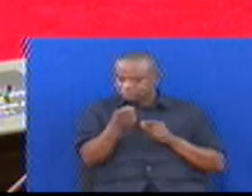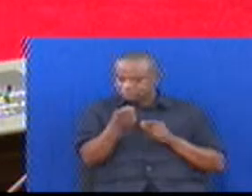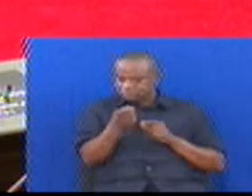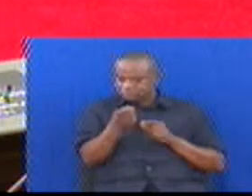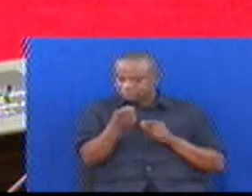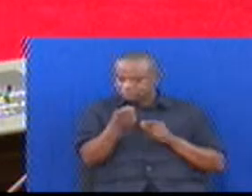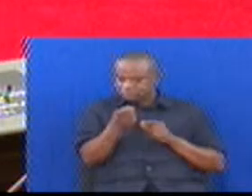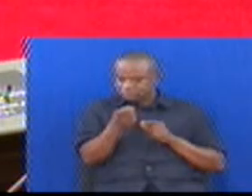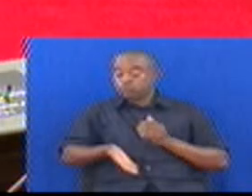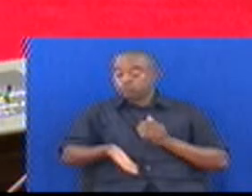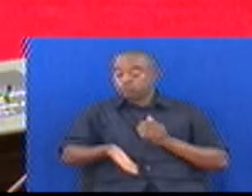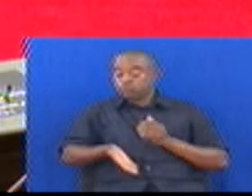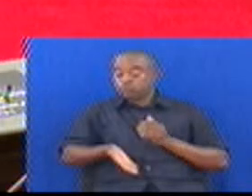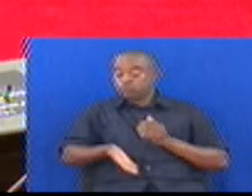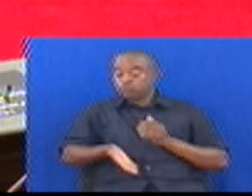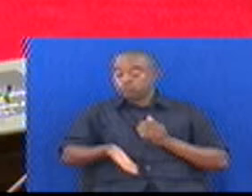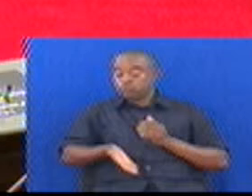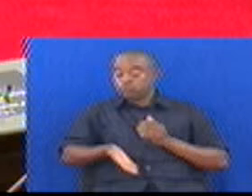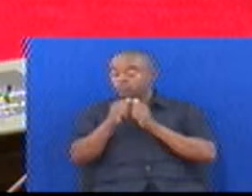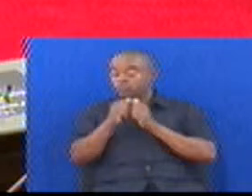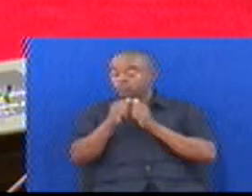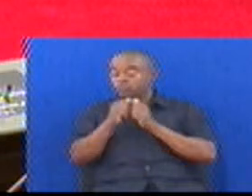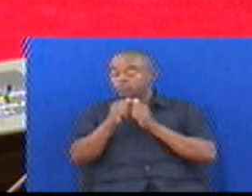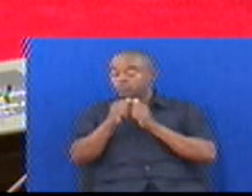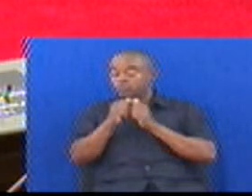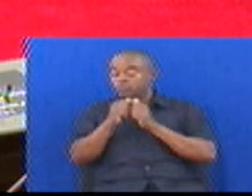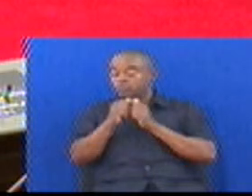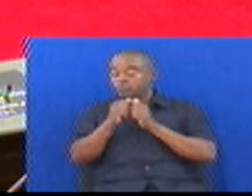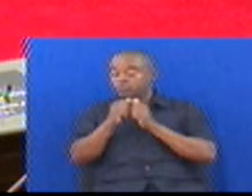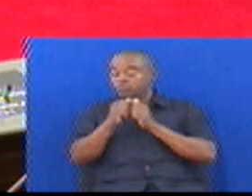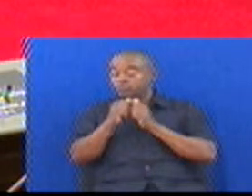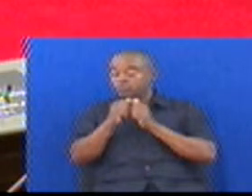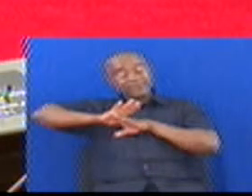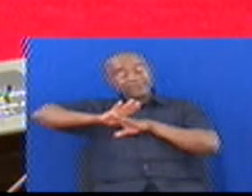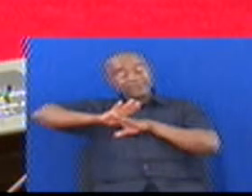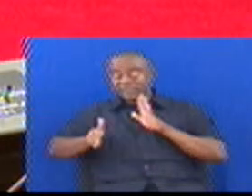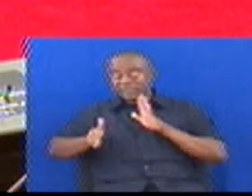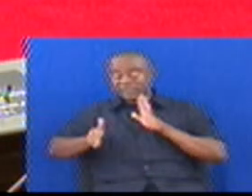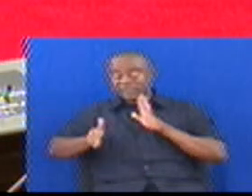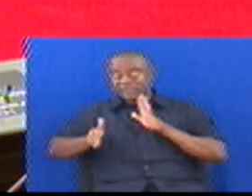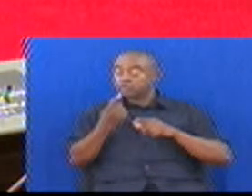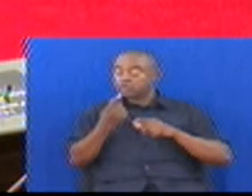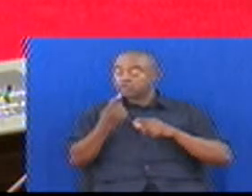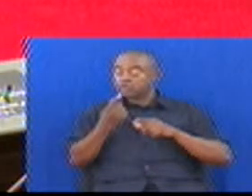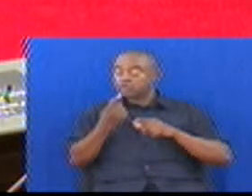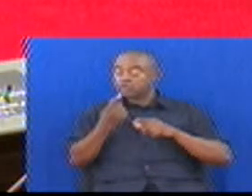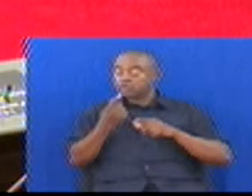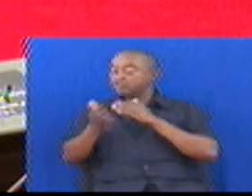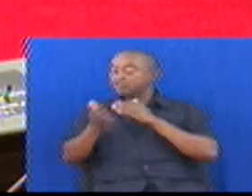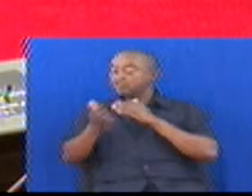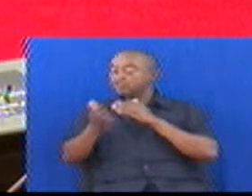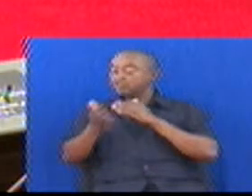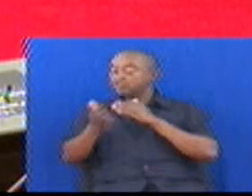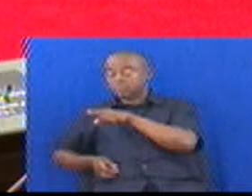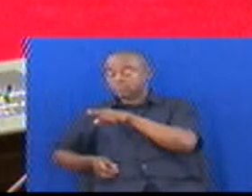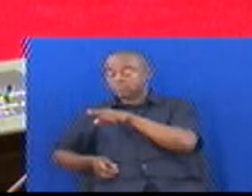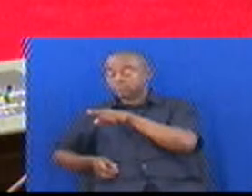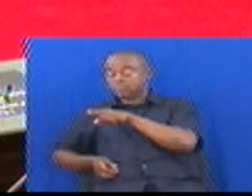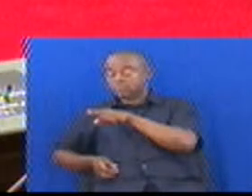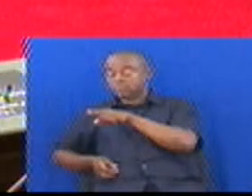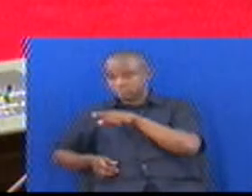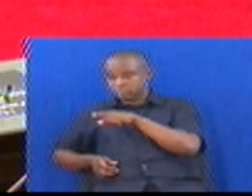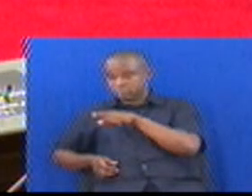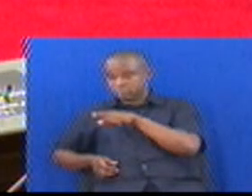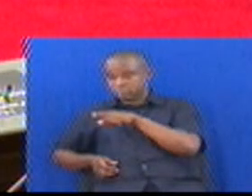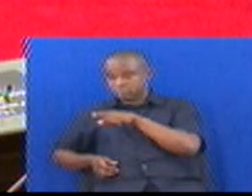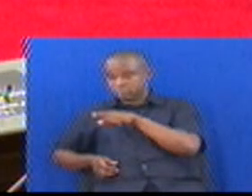na COVID-19. Serikali imeshaanza mazungumzo na wakopeshaji ili kunufaika na hatua hiyo.